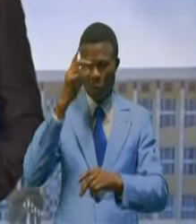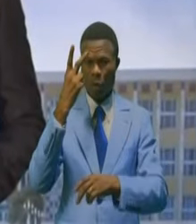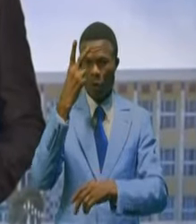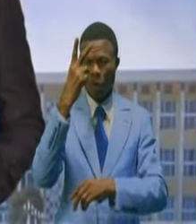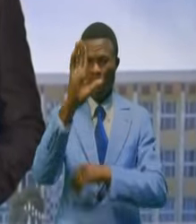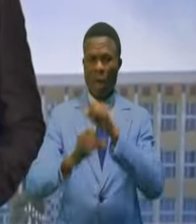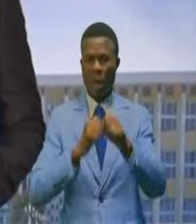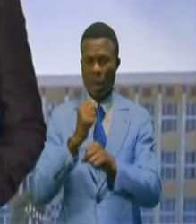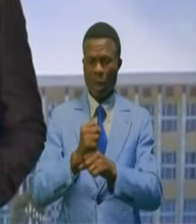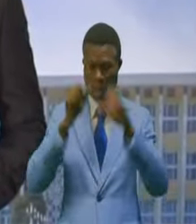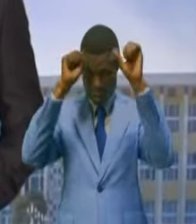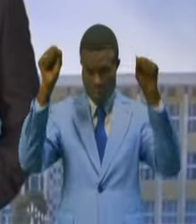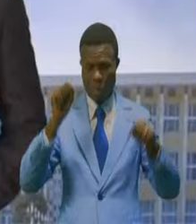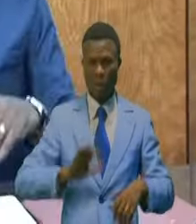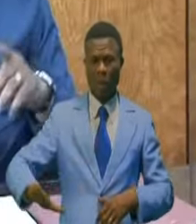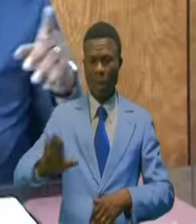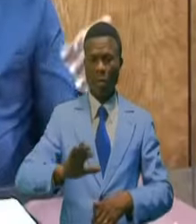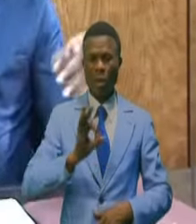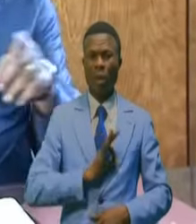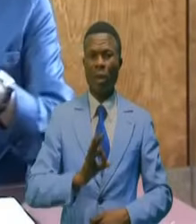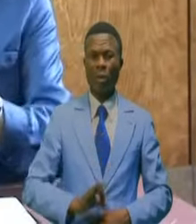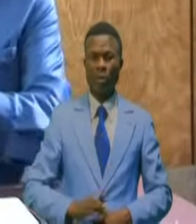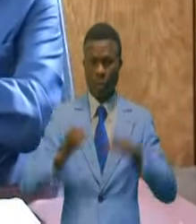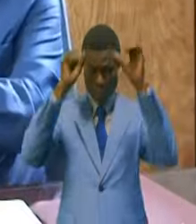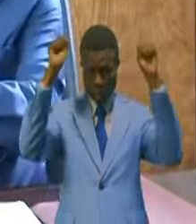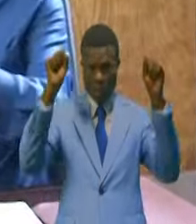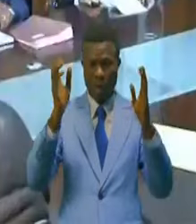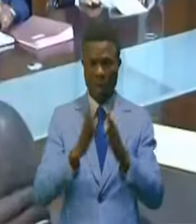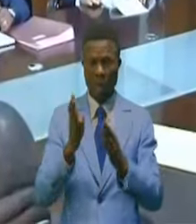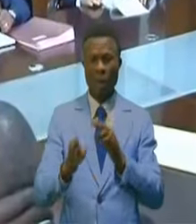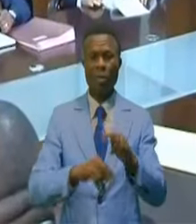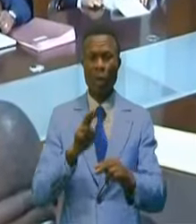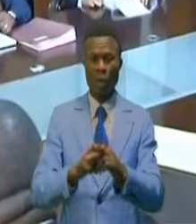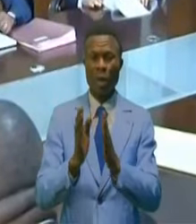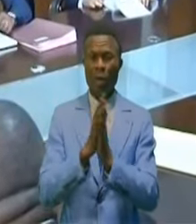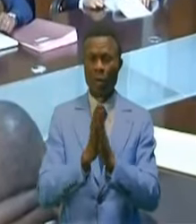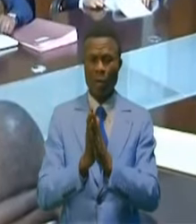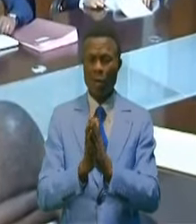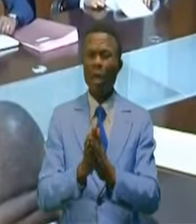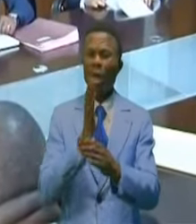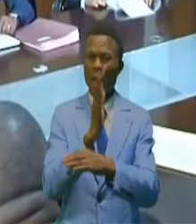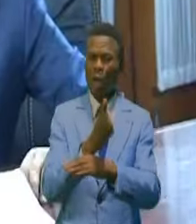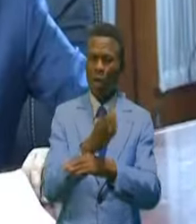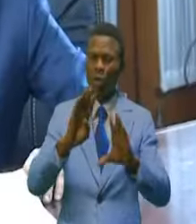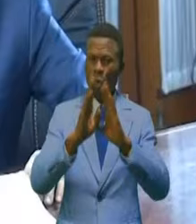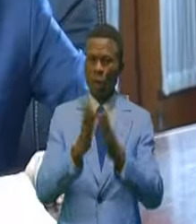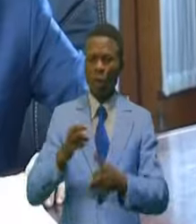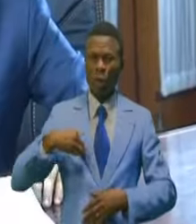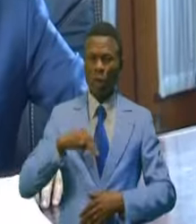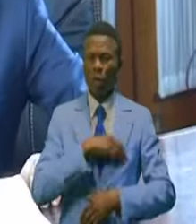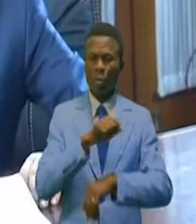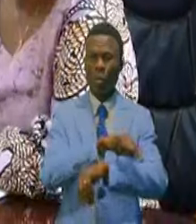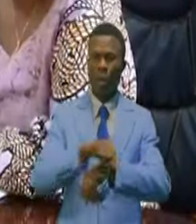mandats du président de la République. Le président de l'Assemblée nationale a instruit le membre du bureau,